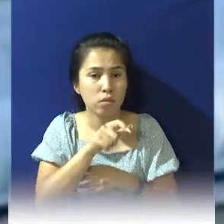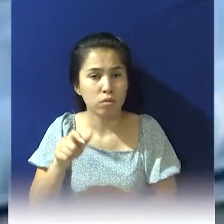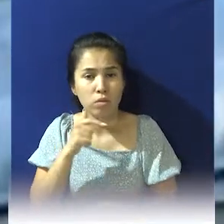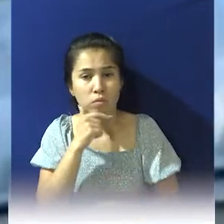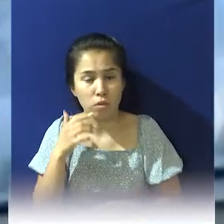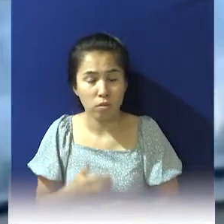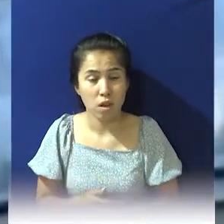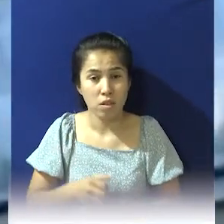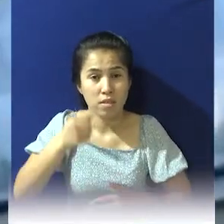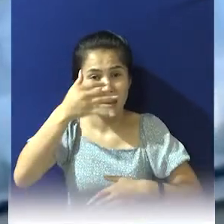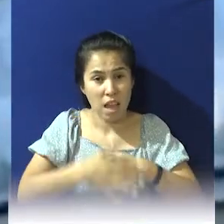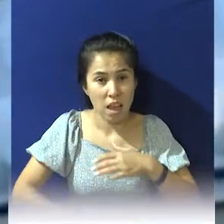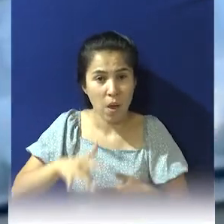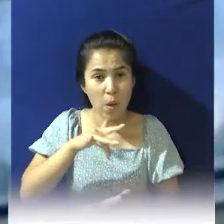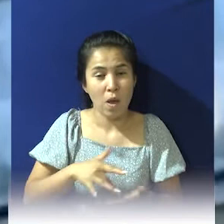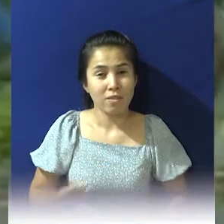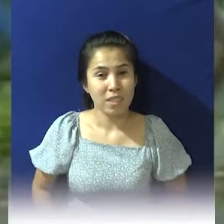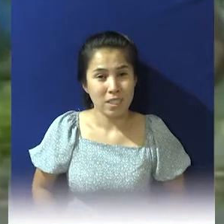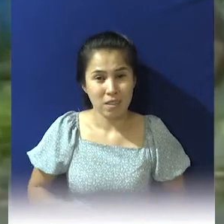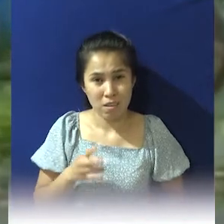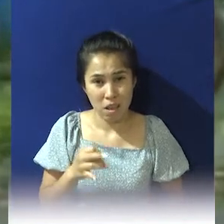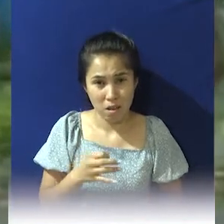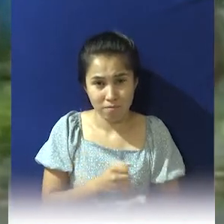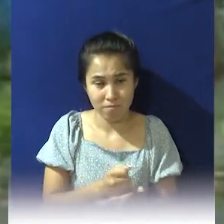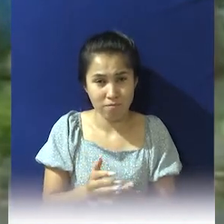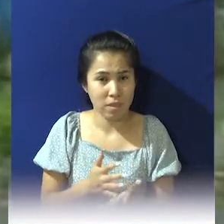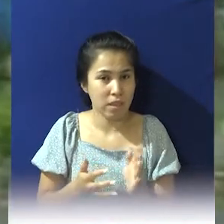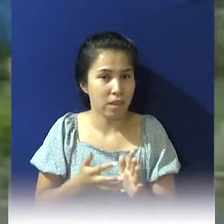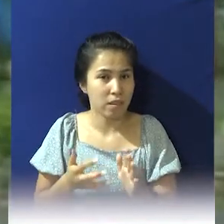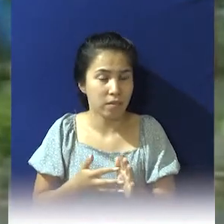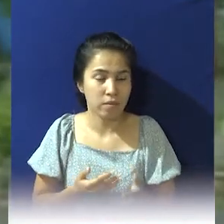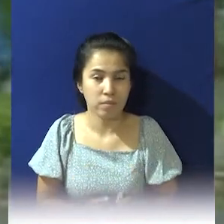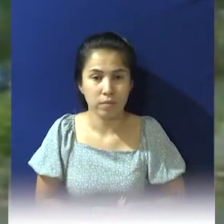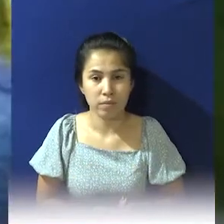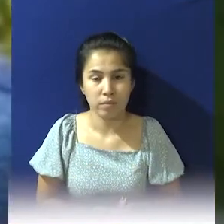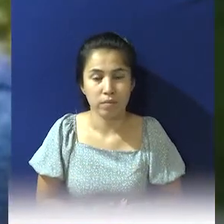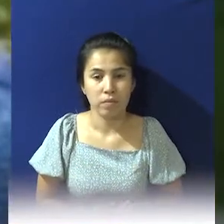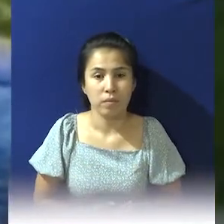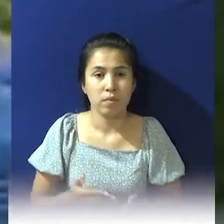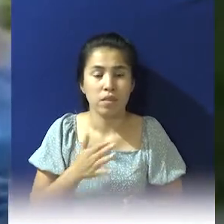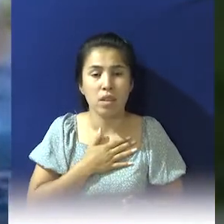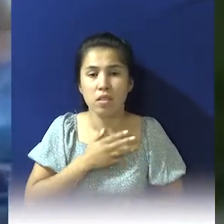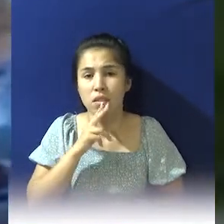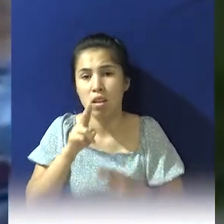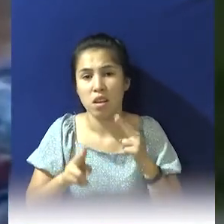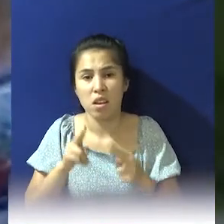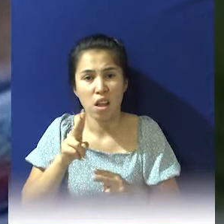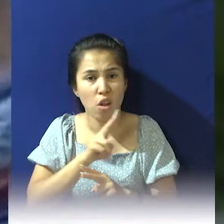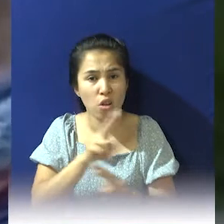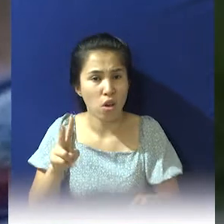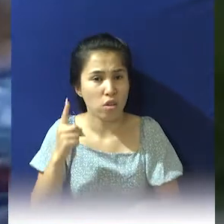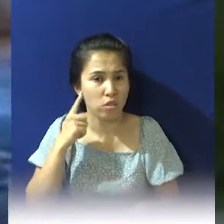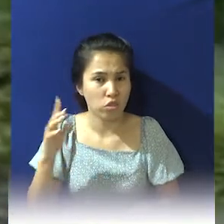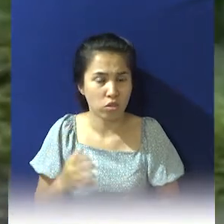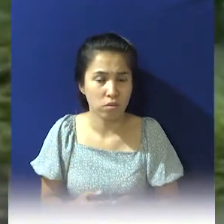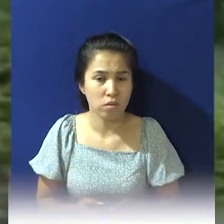озвучен ряд жалоб. Разбросанные за домом бутылки шприцы, которые не просто эстетически неприятны, но даже опасны. Бездомные, почему-то